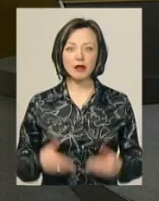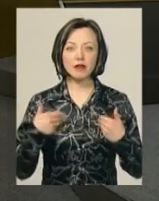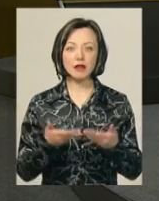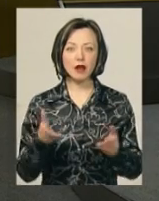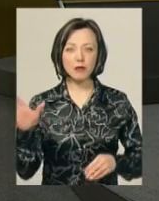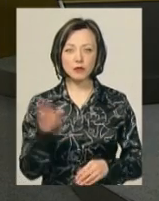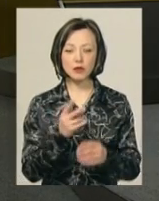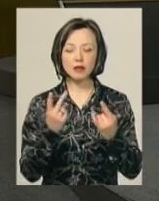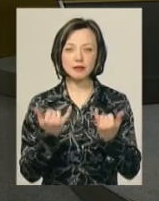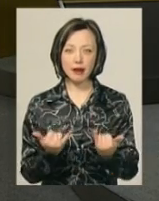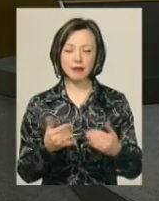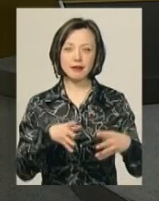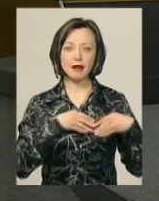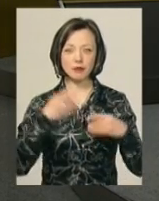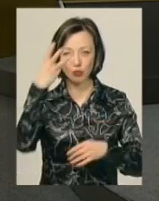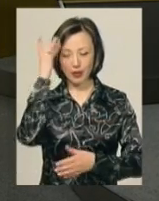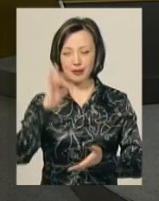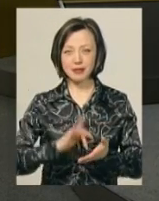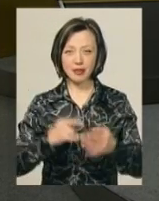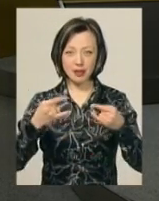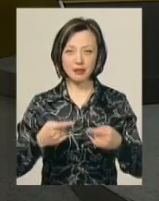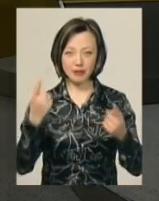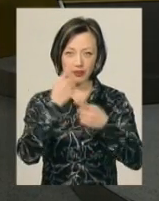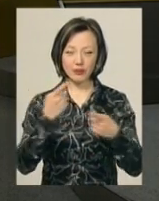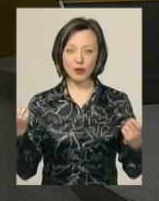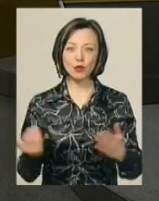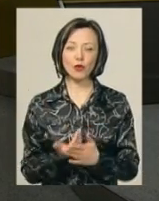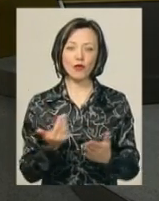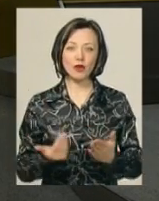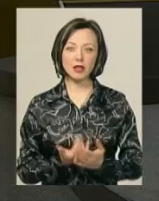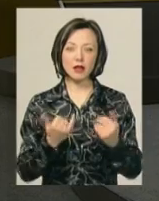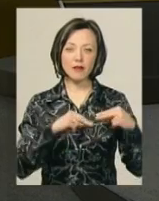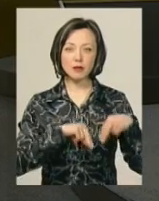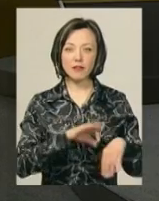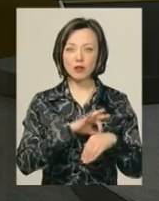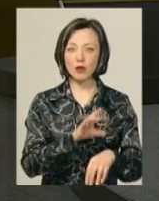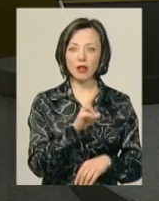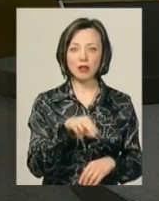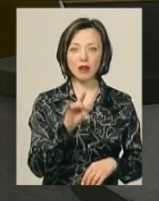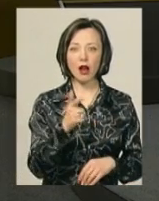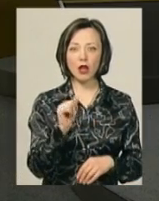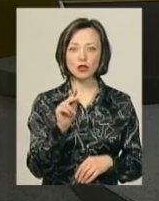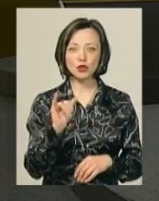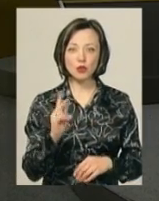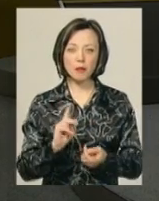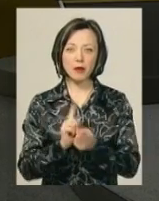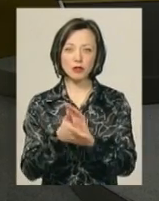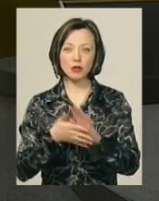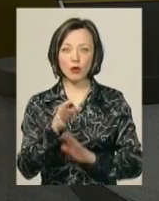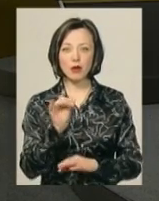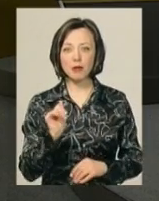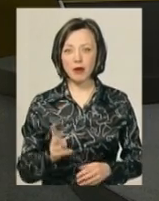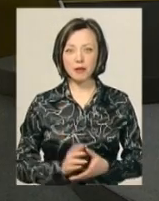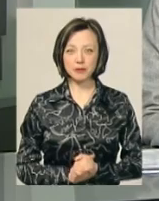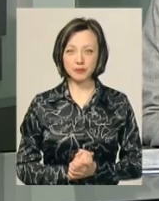Вітаємо усіх, хто зараз разом із телеканалом «Поділля Центр» в ефірі черговий інформаційний випуск. У студії ведуча Надія Драганчук та диктор жестової мови Ольга